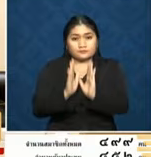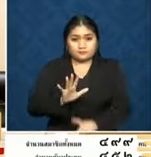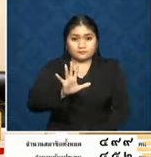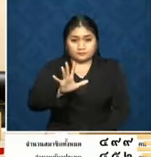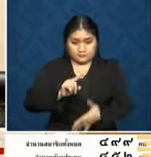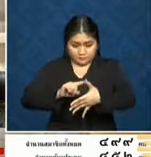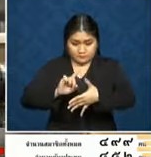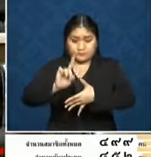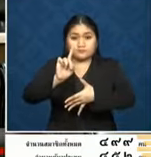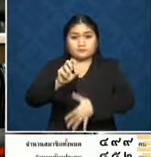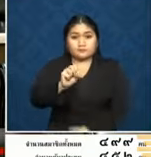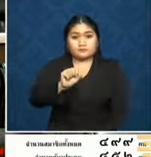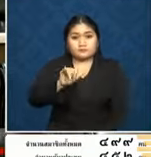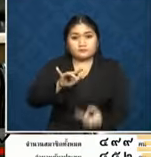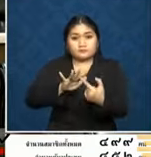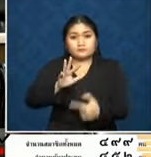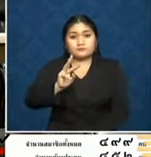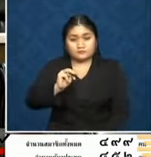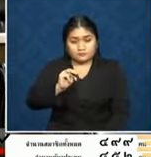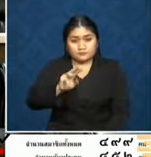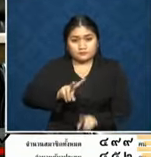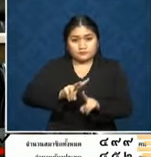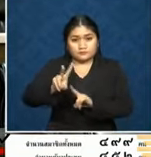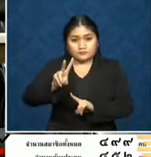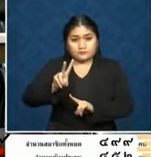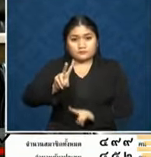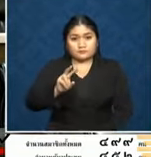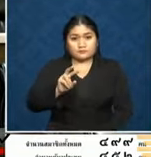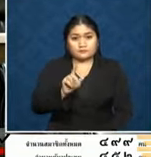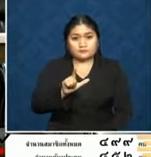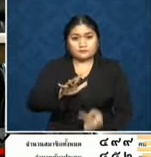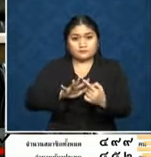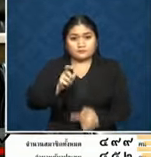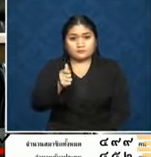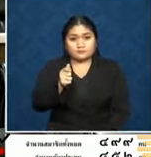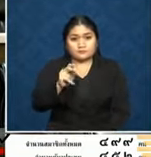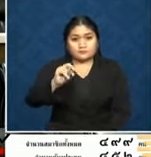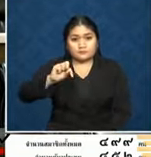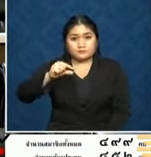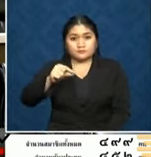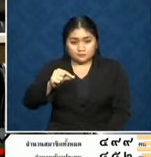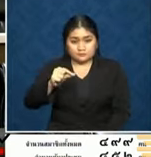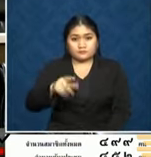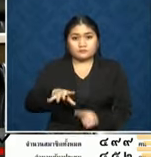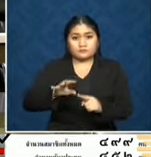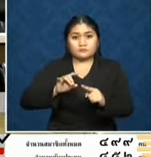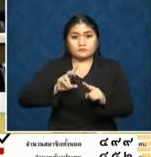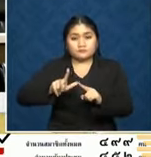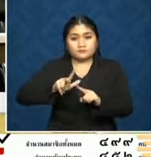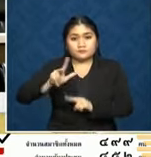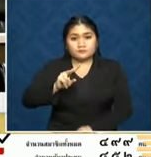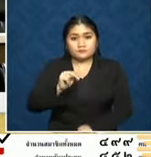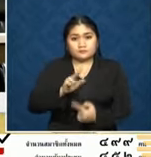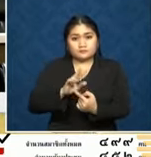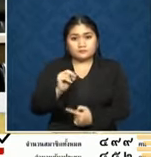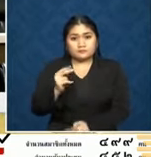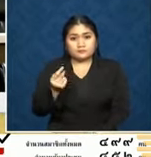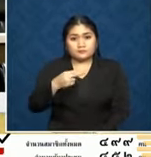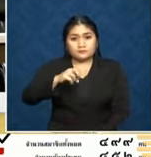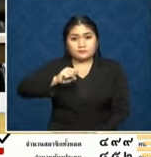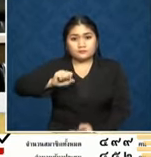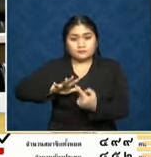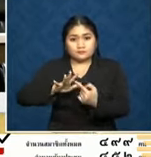านที่1ท่านสยามหัตถสงเคราะห์ท่านที่2ท่านละอองติยภัยรัตน์ท่านที่3เพ็ญชิสาหงอุปถัมภ์ชัย